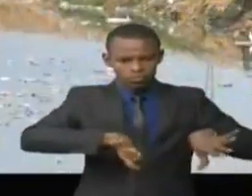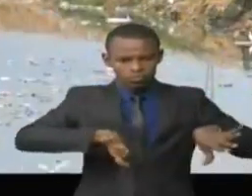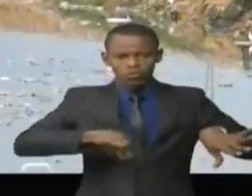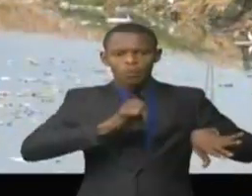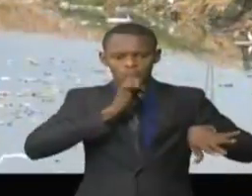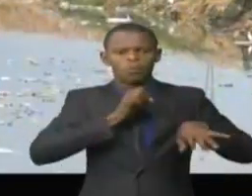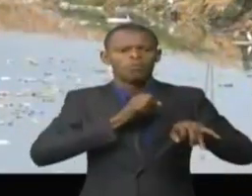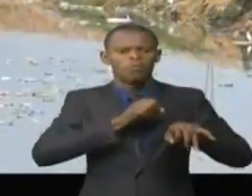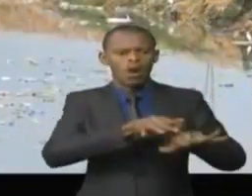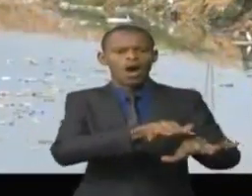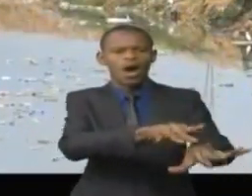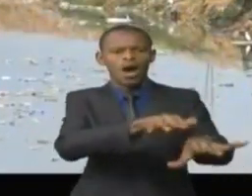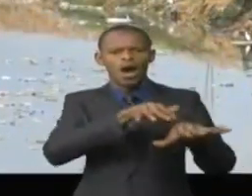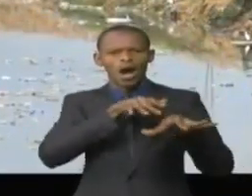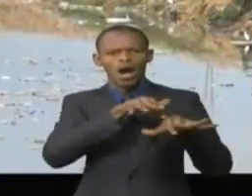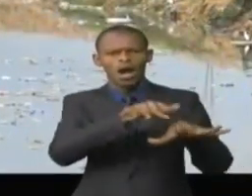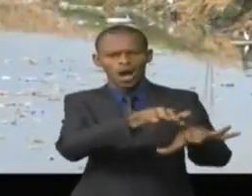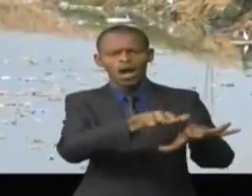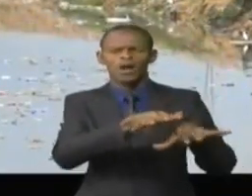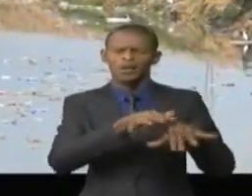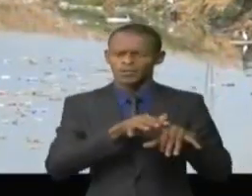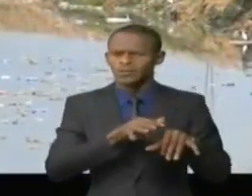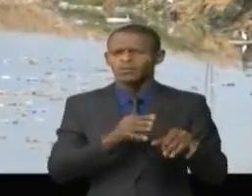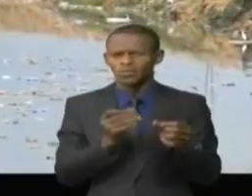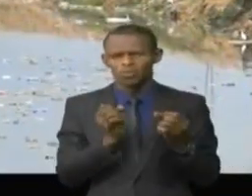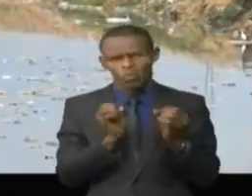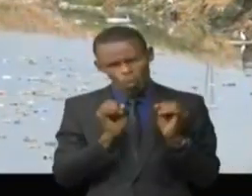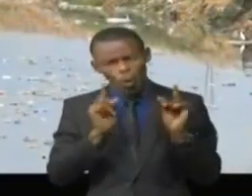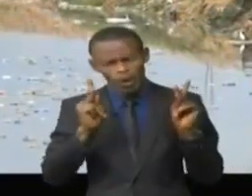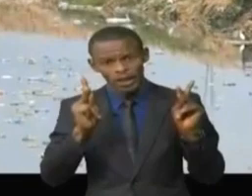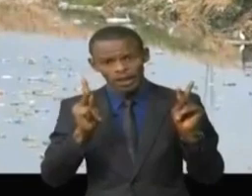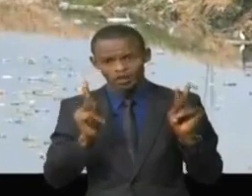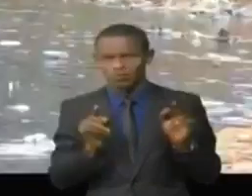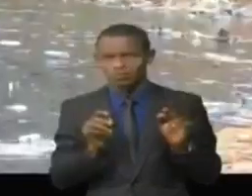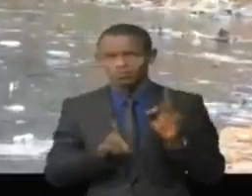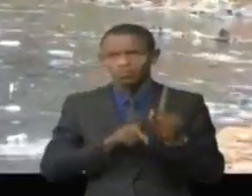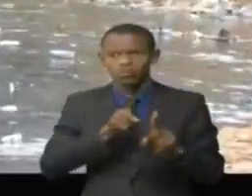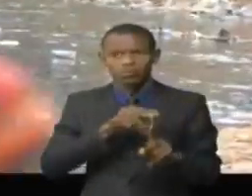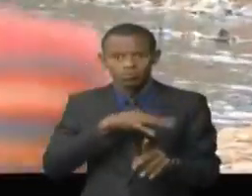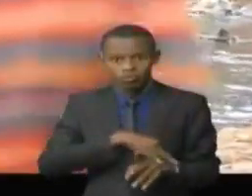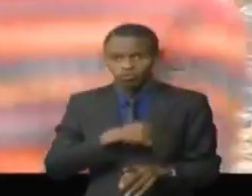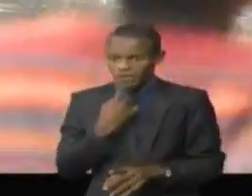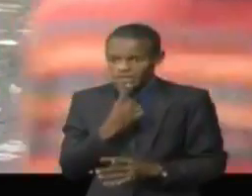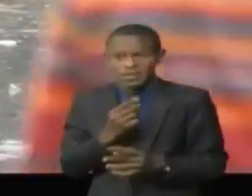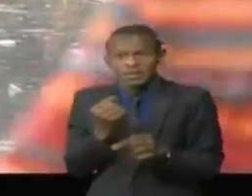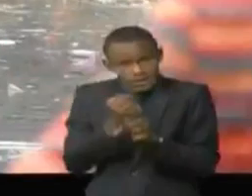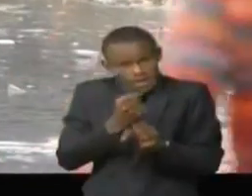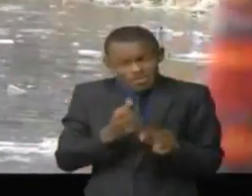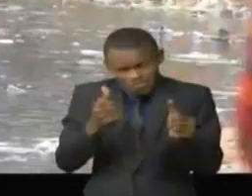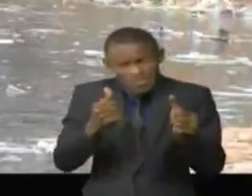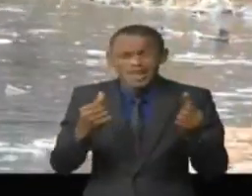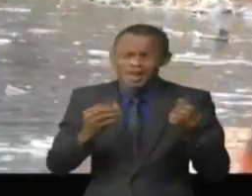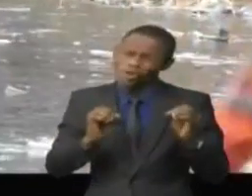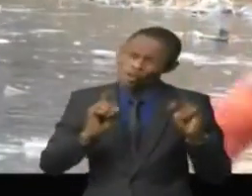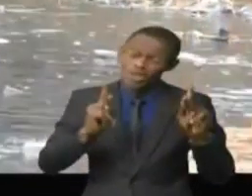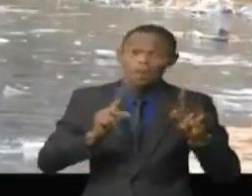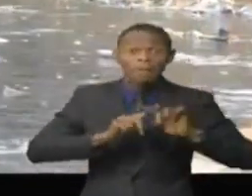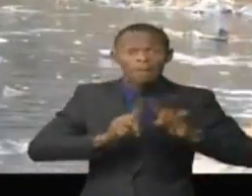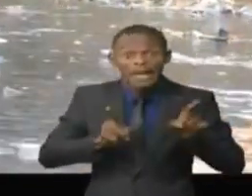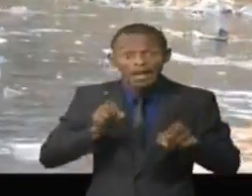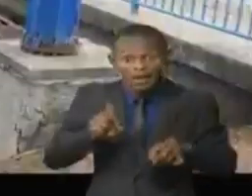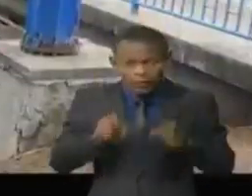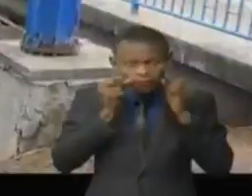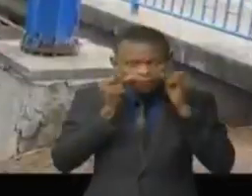Par contre, un nouveau SOS est lancé par les mêmes habitants de ce coin. En fait, suite aux travaux de curage qui ont eu